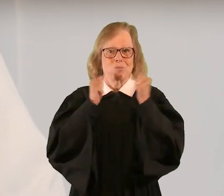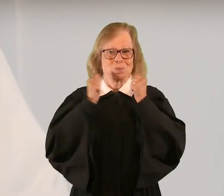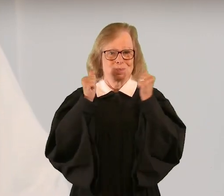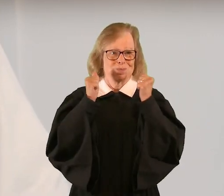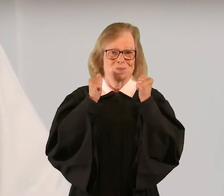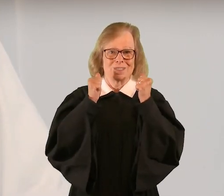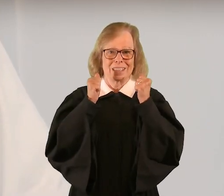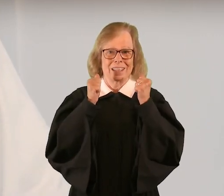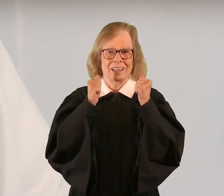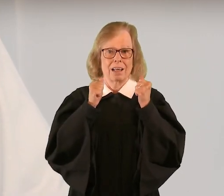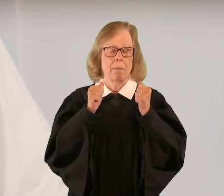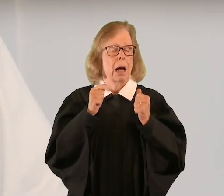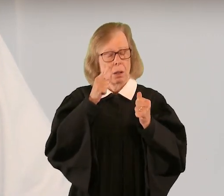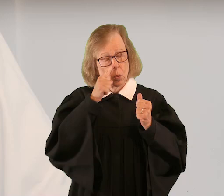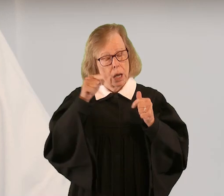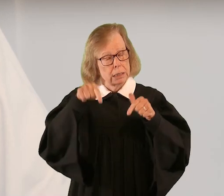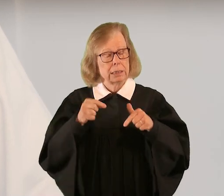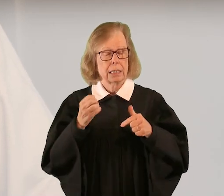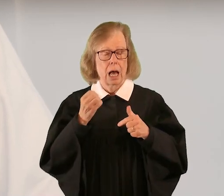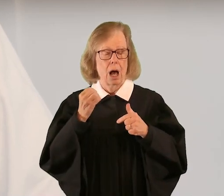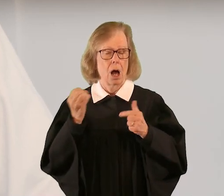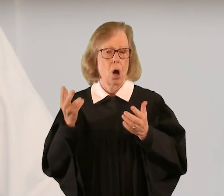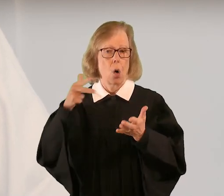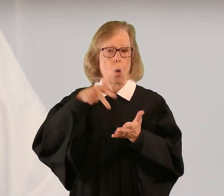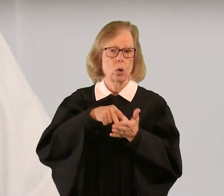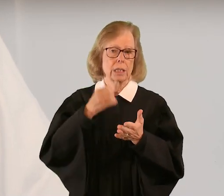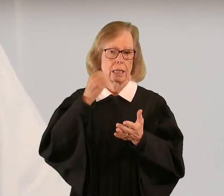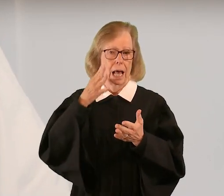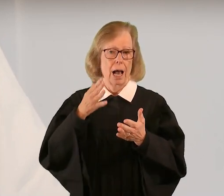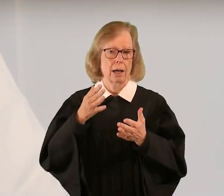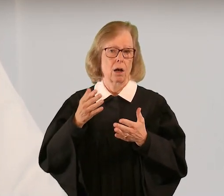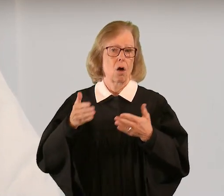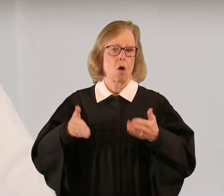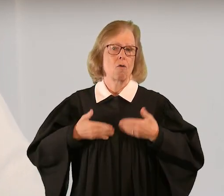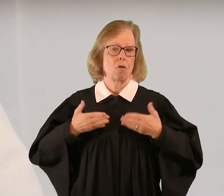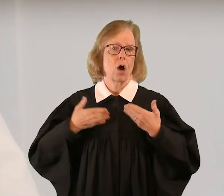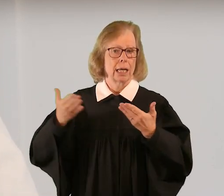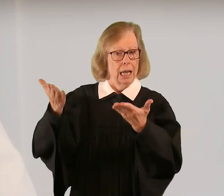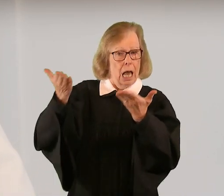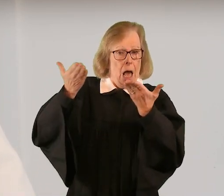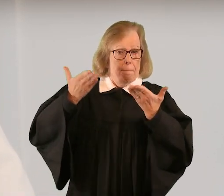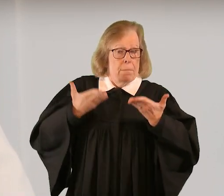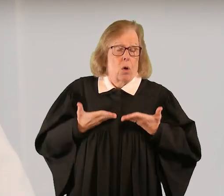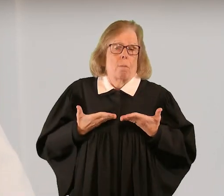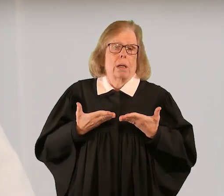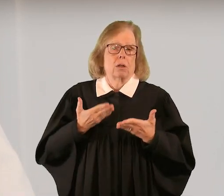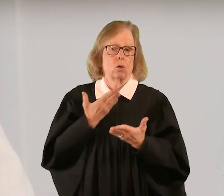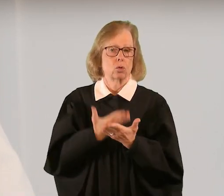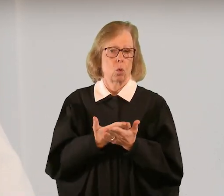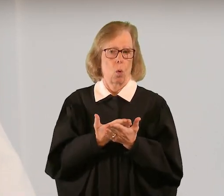nur an diesem Ostertag geschenkt werden kann auf dem Friedhof.